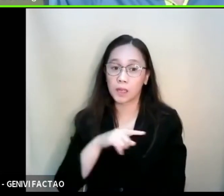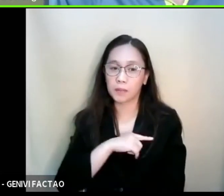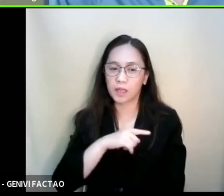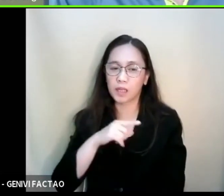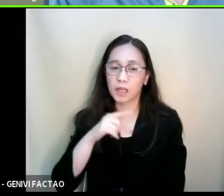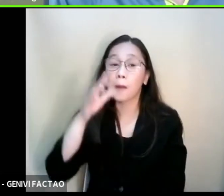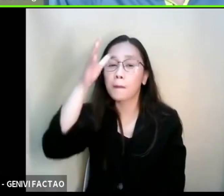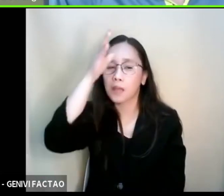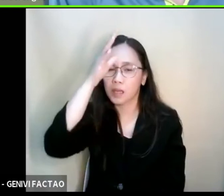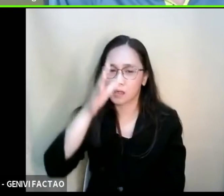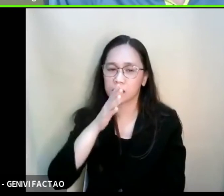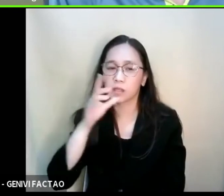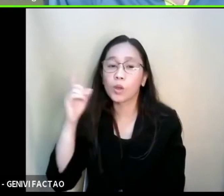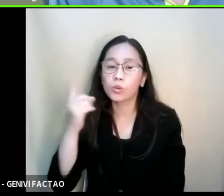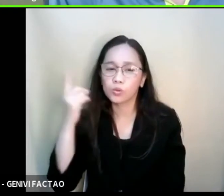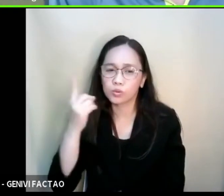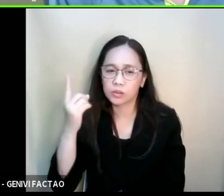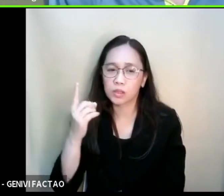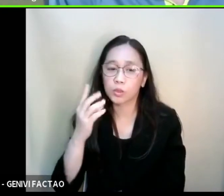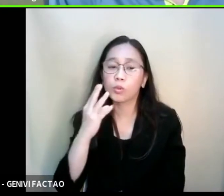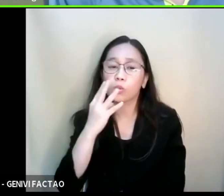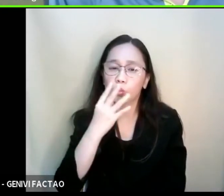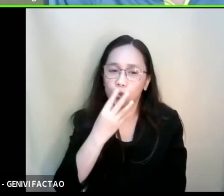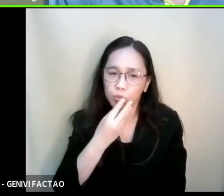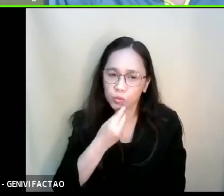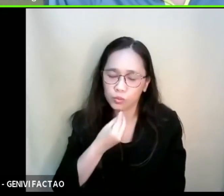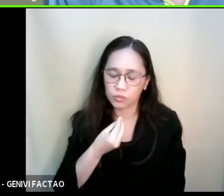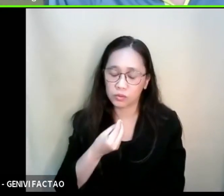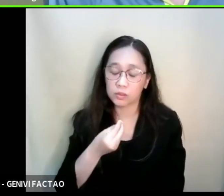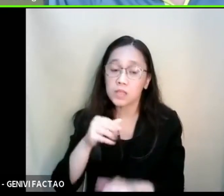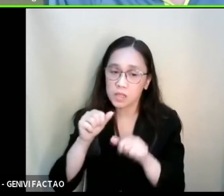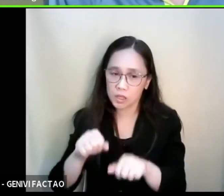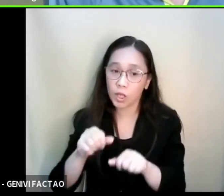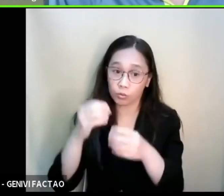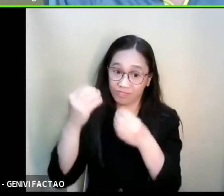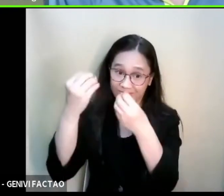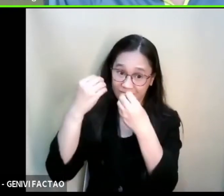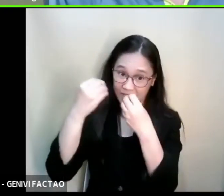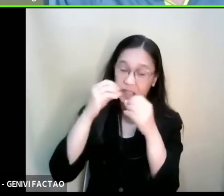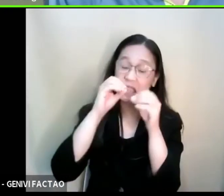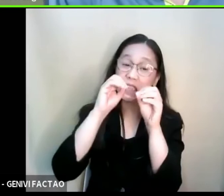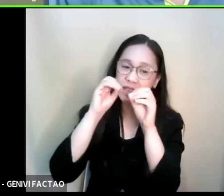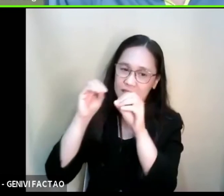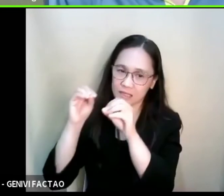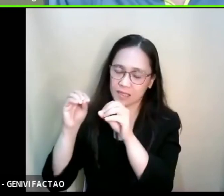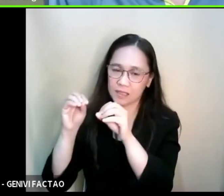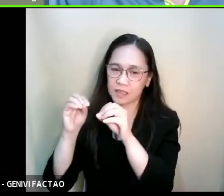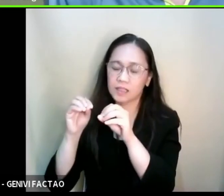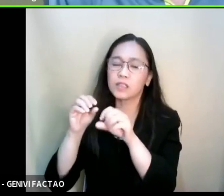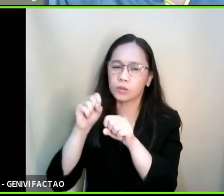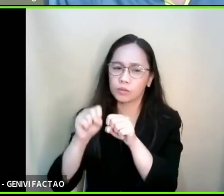lamang. Sino kaya, no, sino kaya yung magtuturo sa amin, no, para